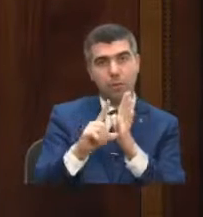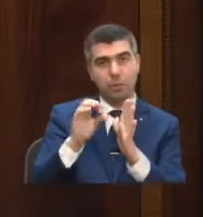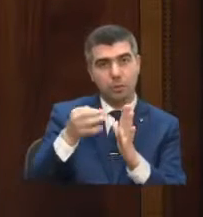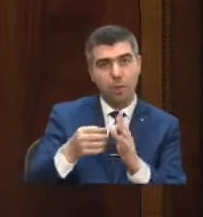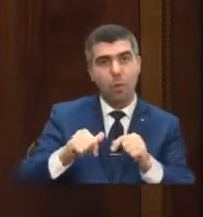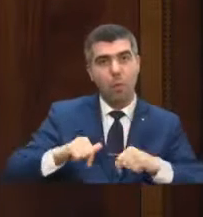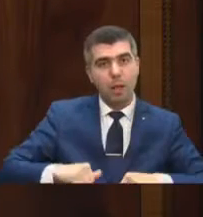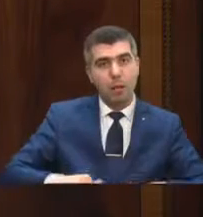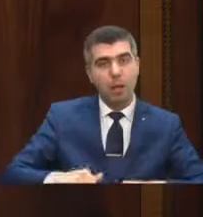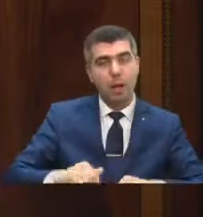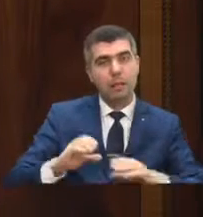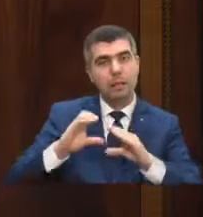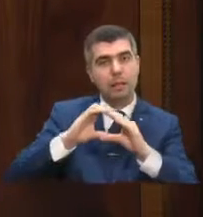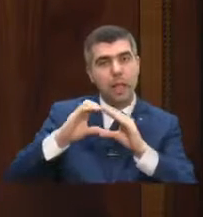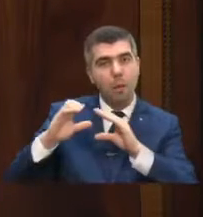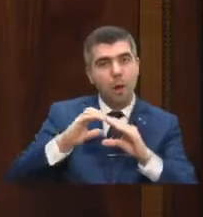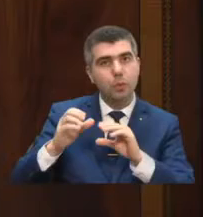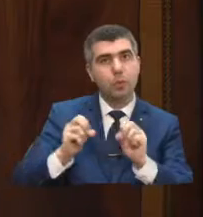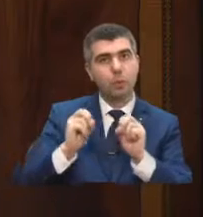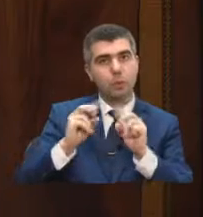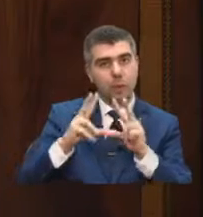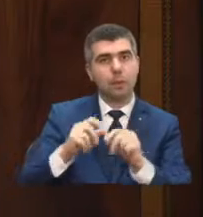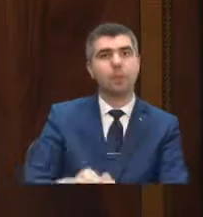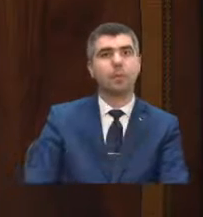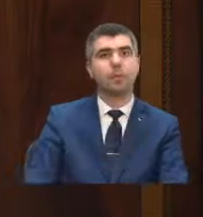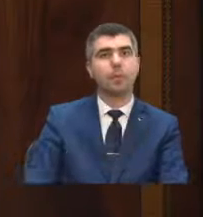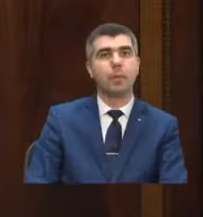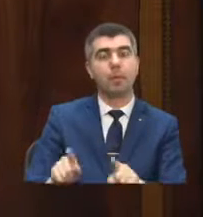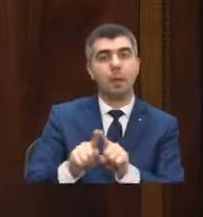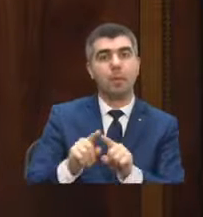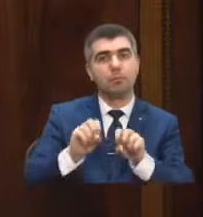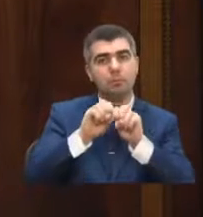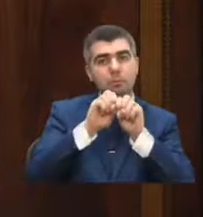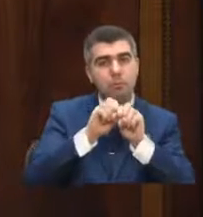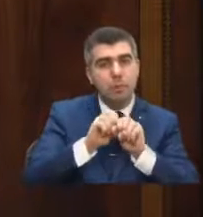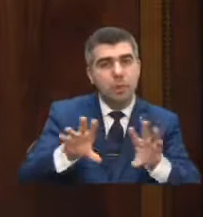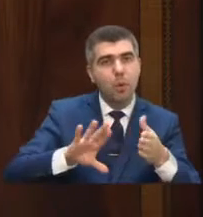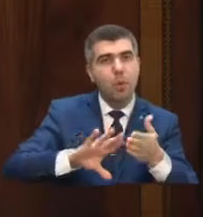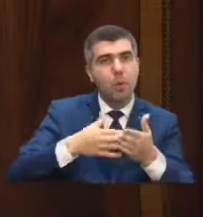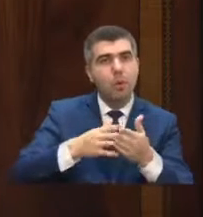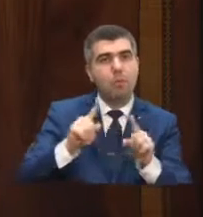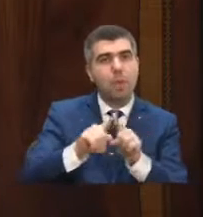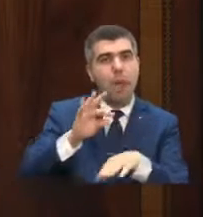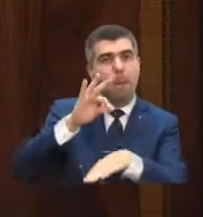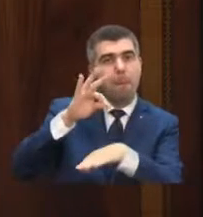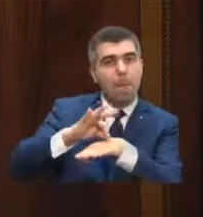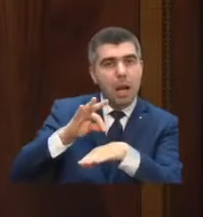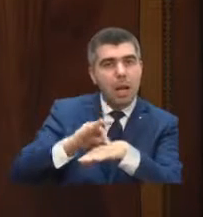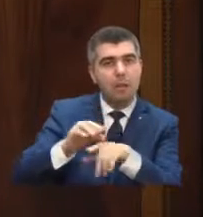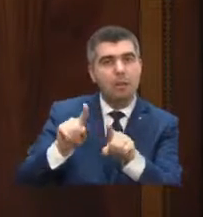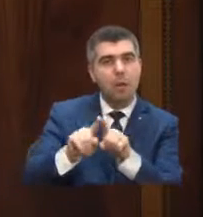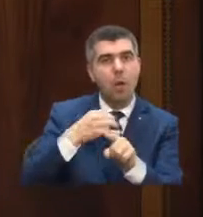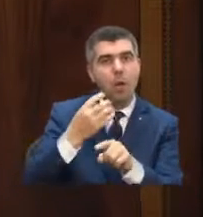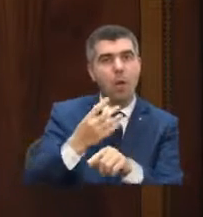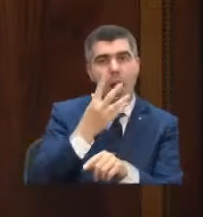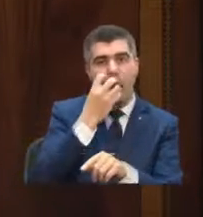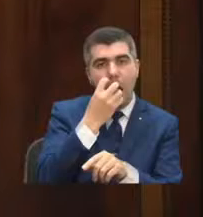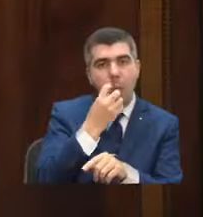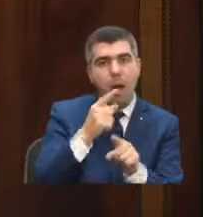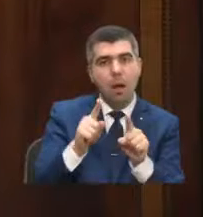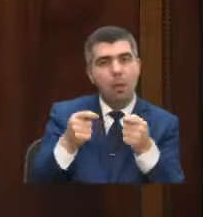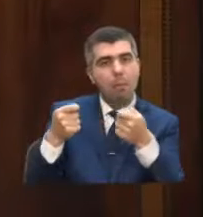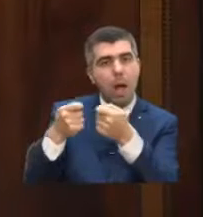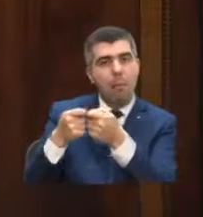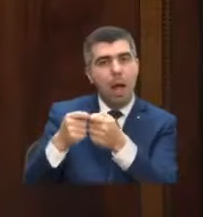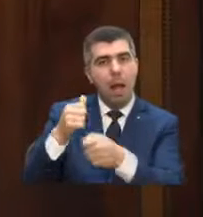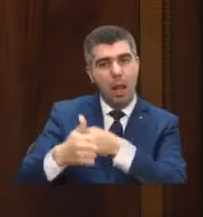التواصل وتريد من خلال هذا العرض ومن خلالكم أن تطمئن وأن تقول أن الوضعية الوبائية لهذه الإنفلونزا هذه السنة لا يختلف عن